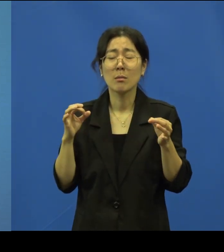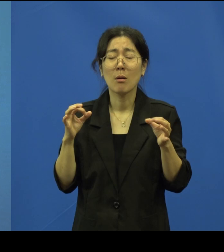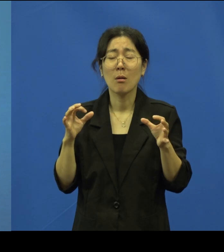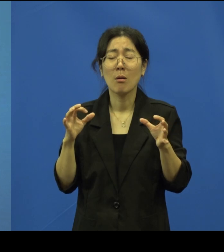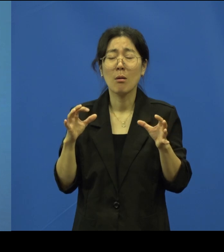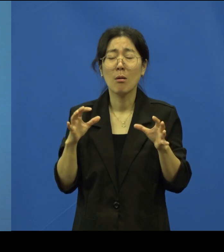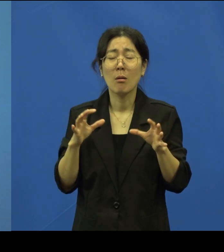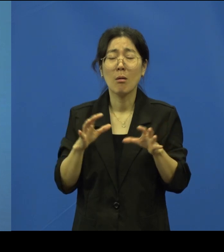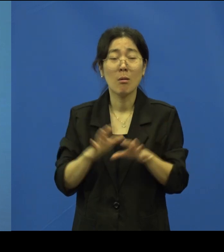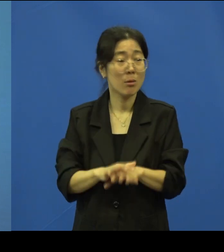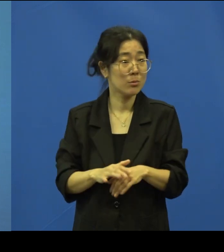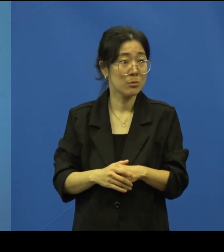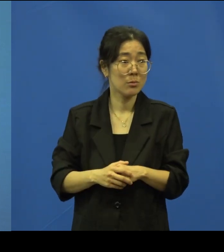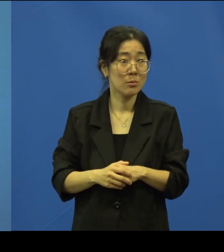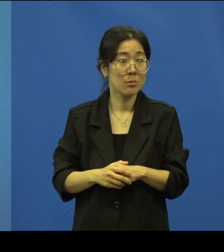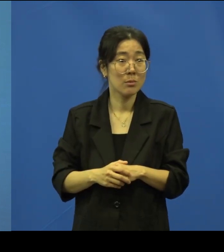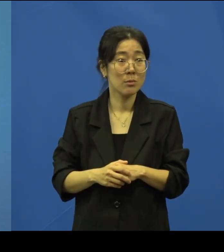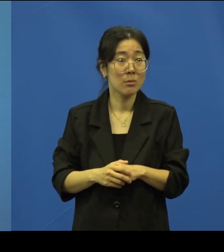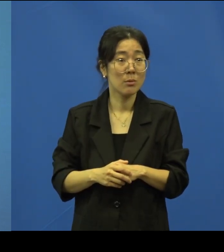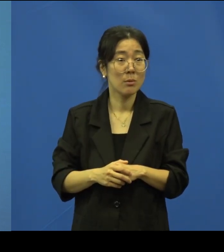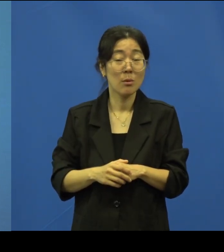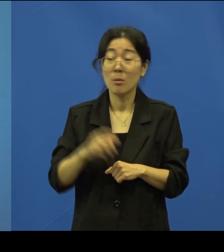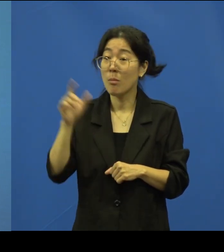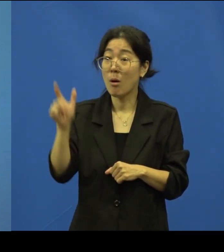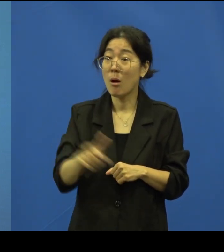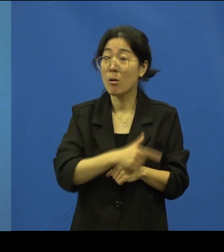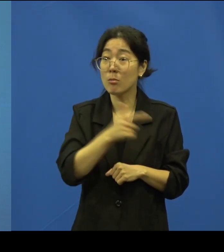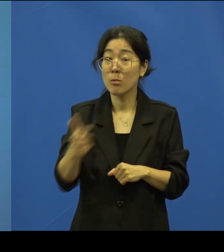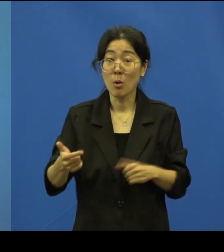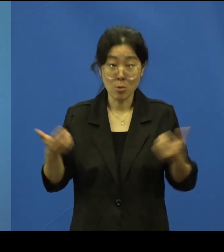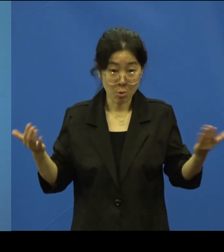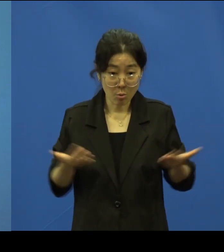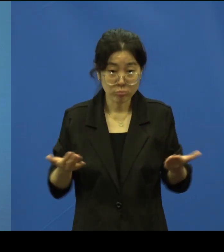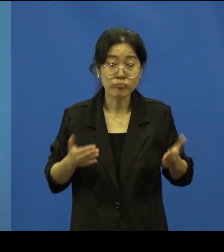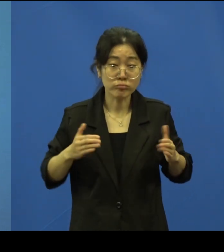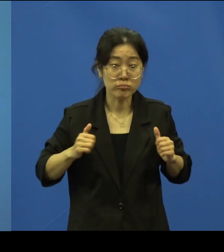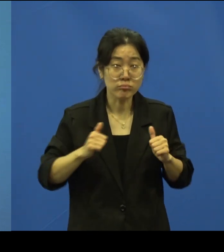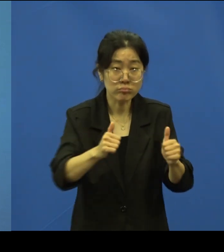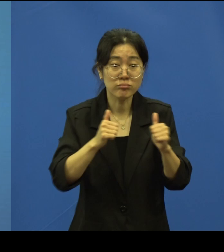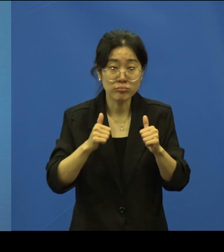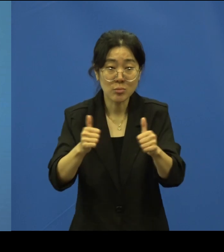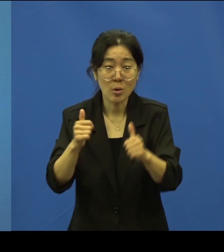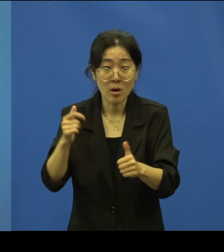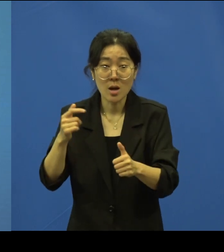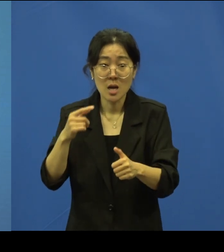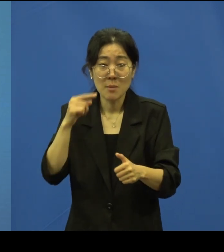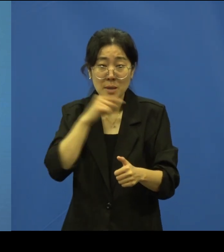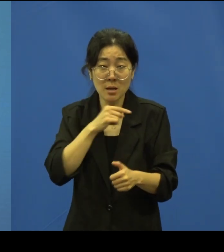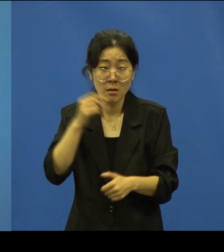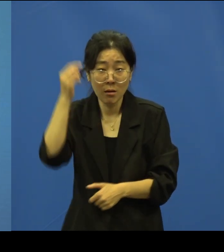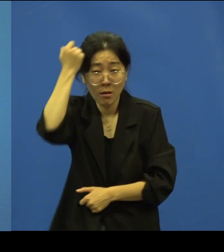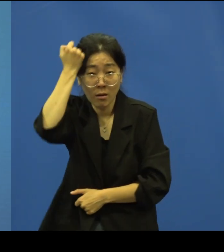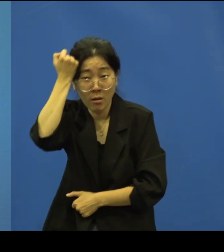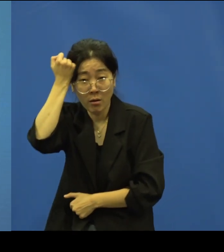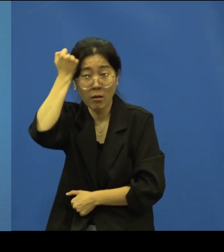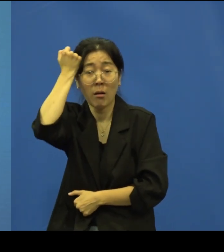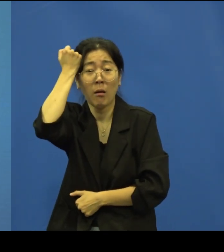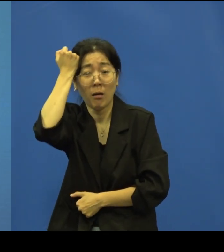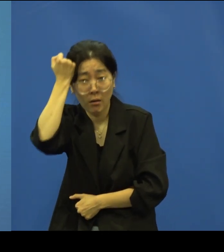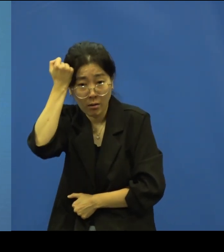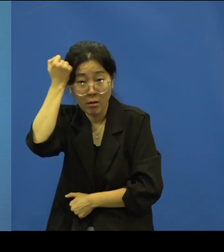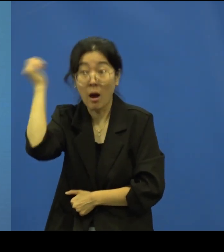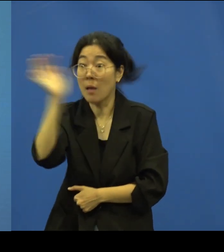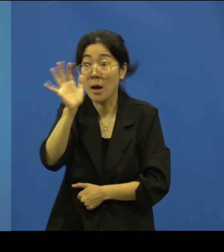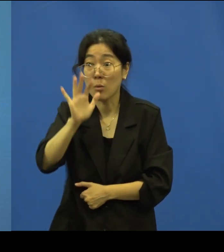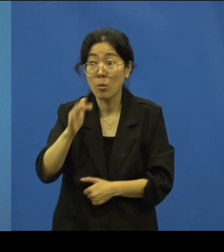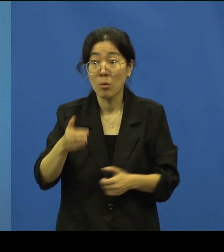거예요. 그러면 그날 하루를 열심히 사는 거예요. 그런데 그